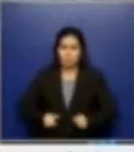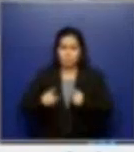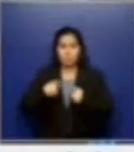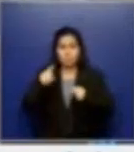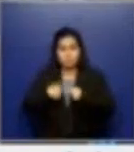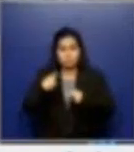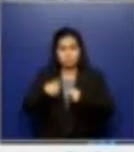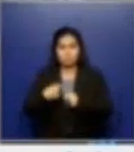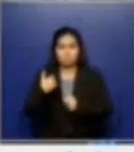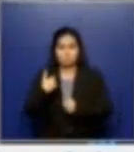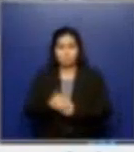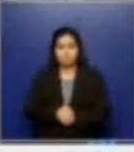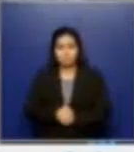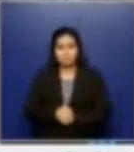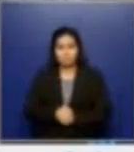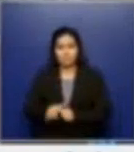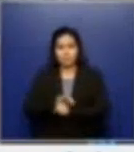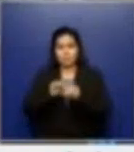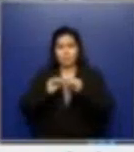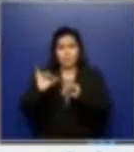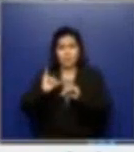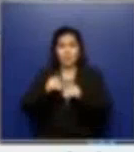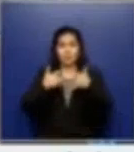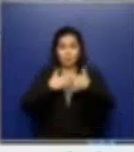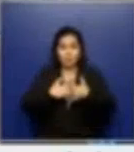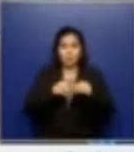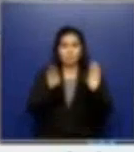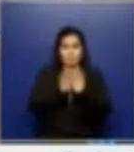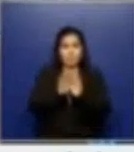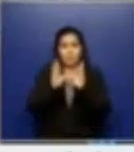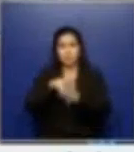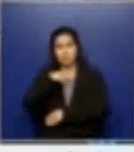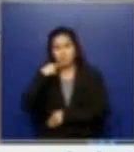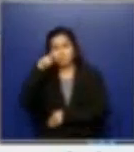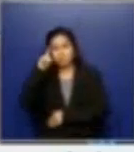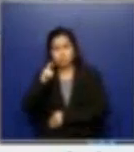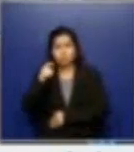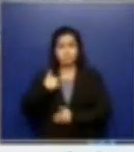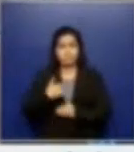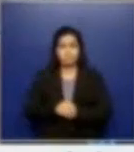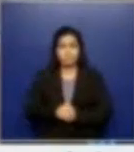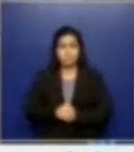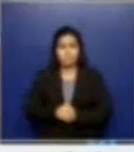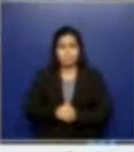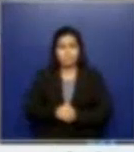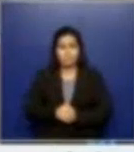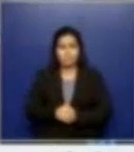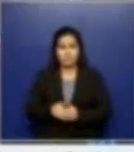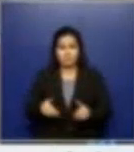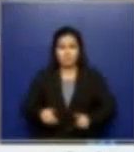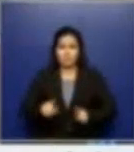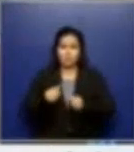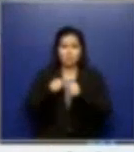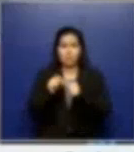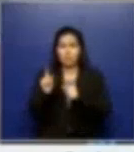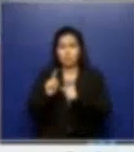ท่านนายกครับก่อนโควิดนี่โรงงานก็ปิดคนก็ฆ่าตัวตายแล้ววันนั้นคนก็อยู่ไม่ได้แล้วหมดความหวัง